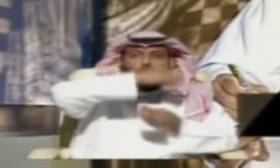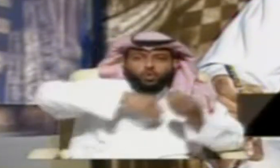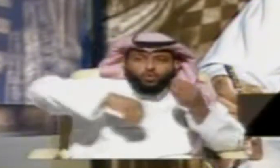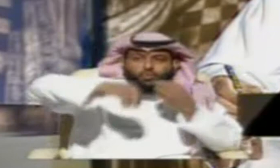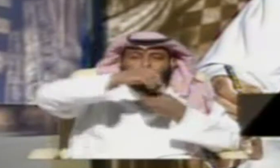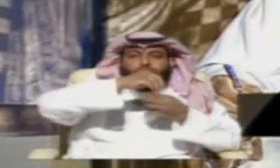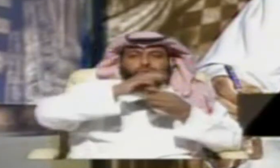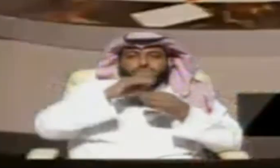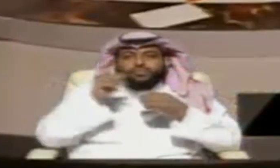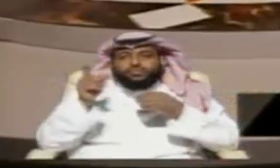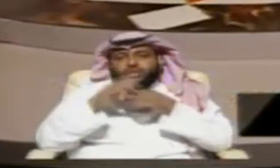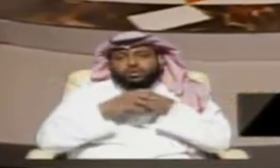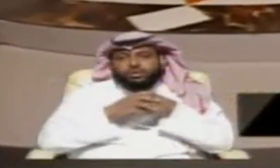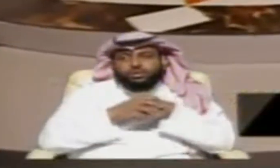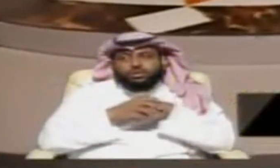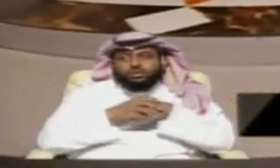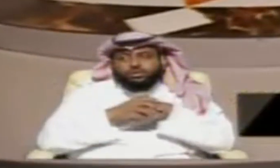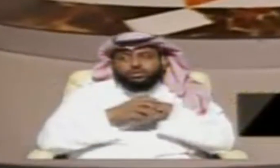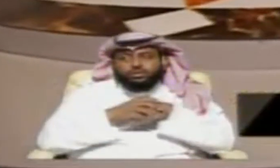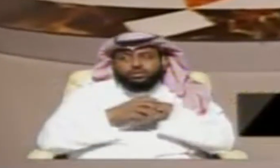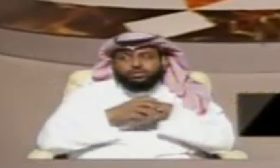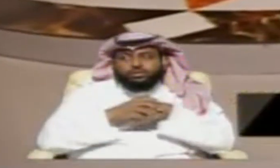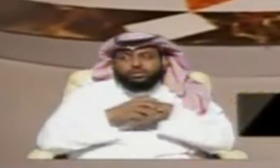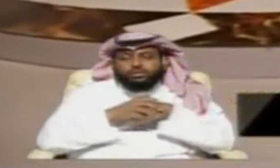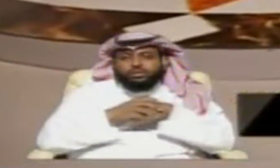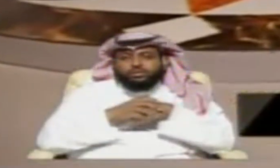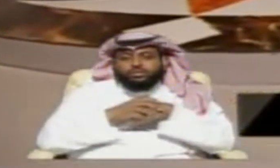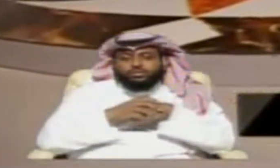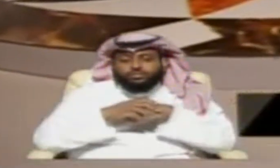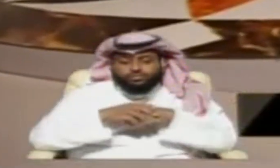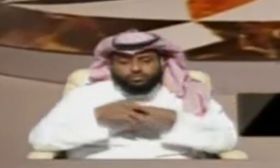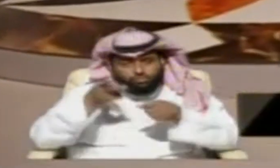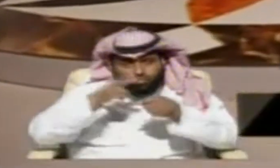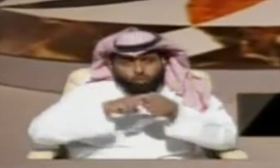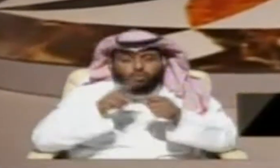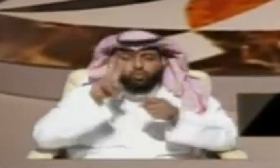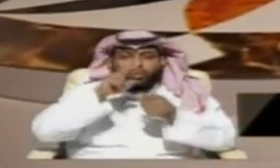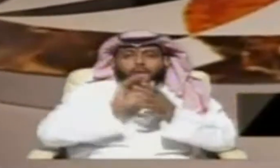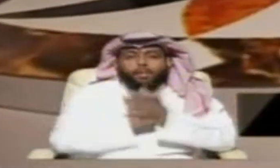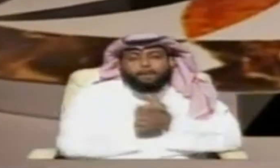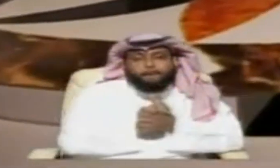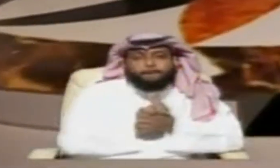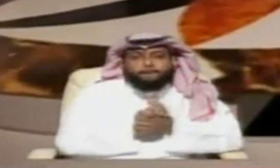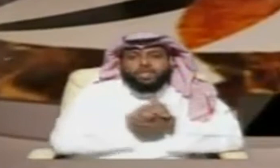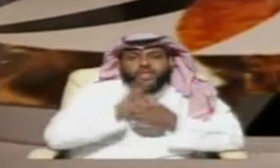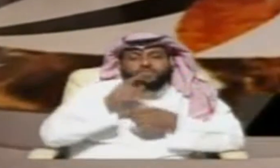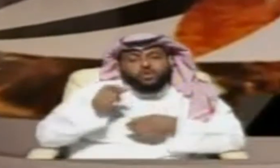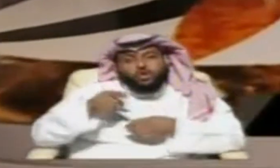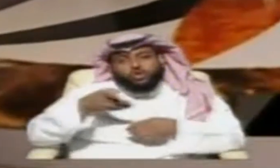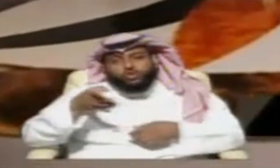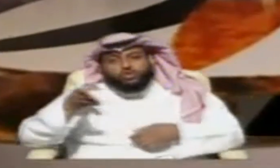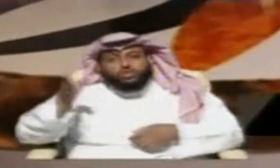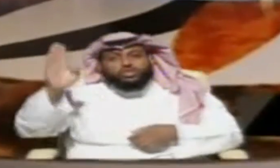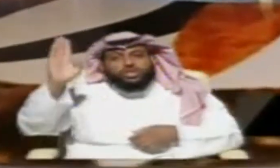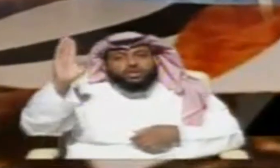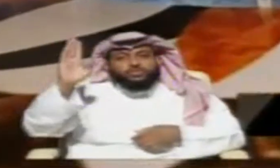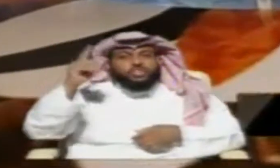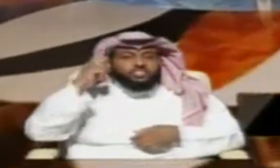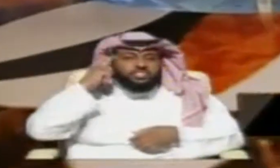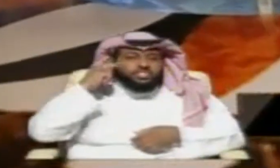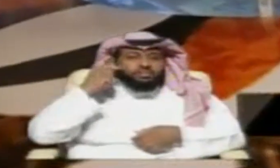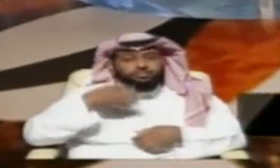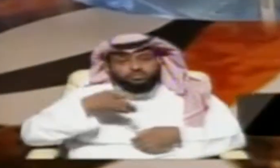تحسب تعتبر عمرة في رمضان؟ مسافرين، عفوا يا أختي. سافرنا يوم